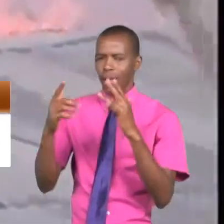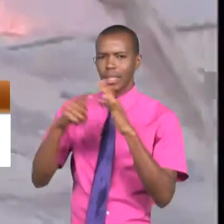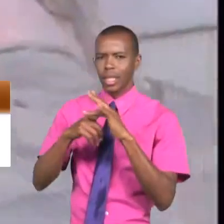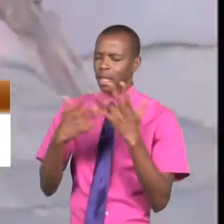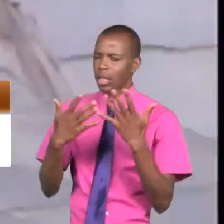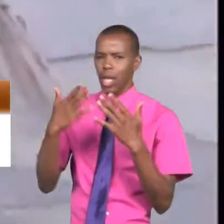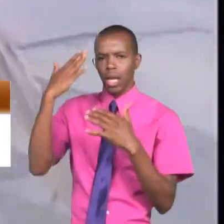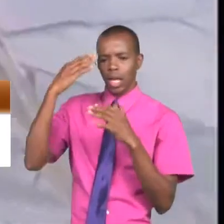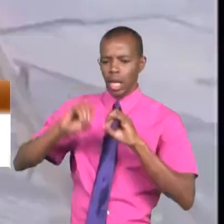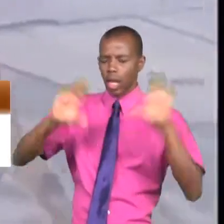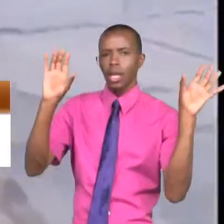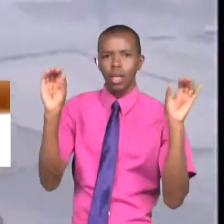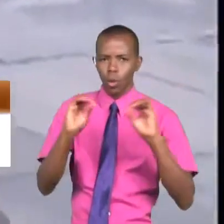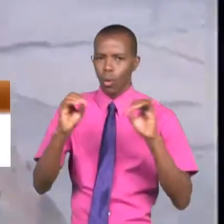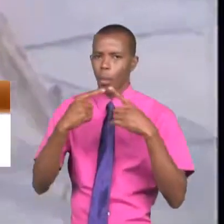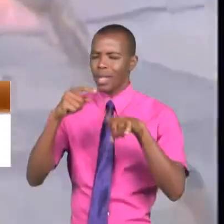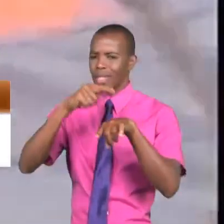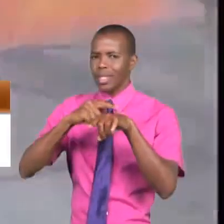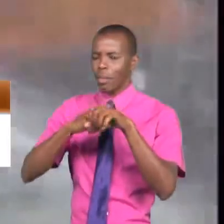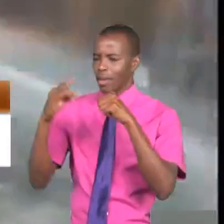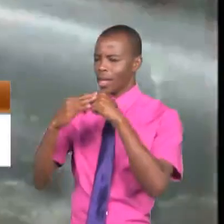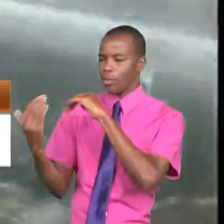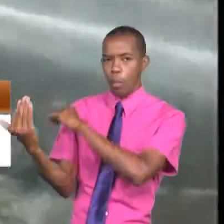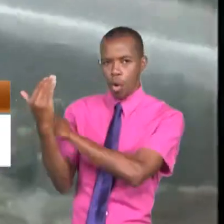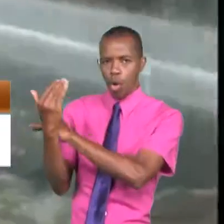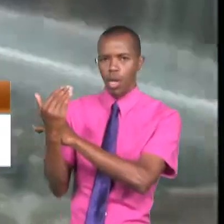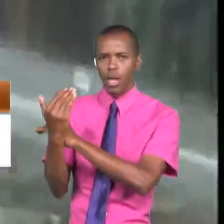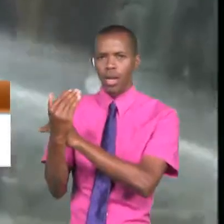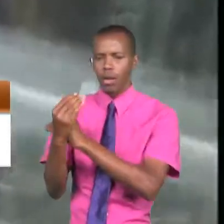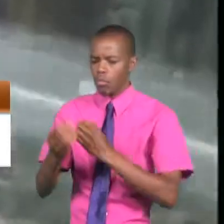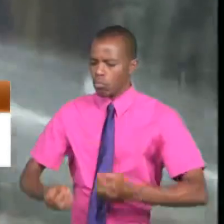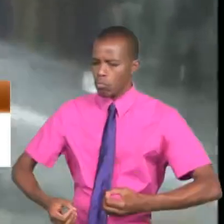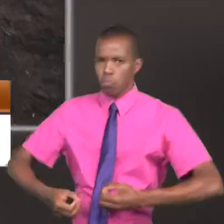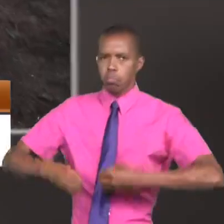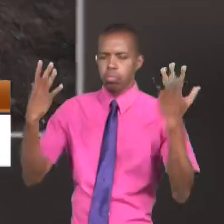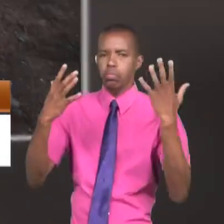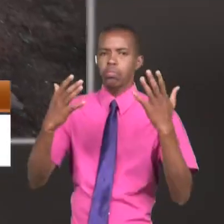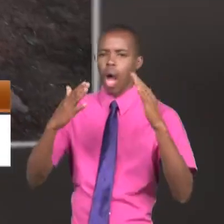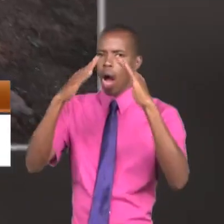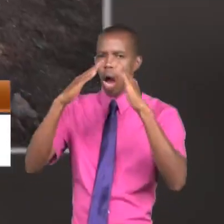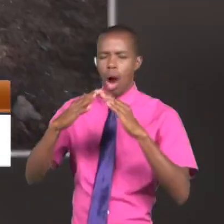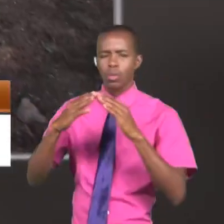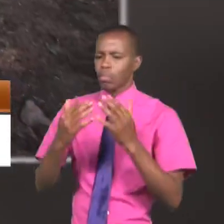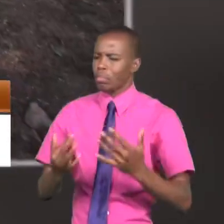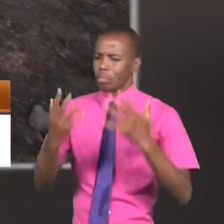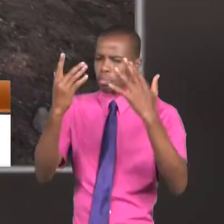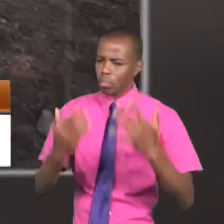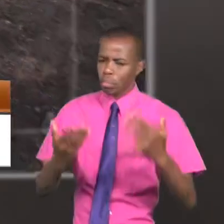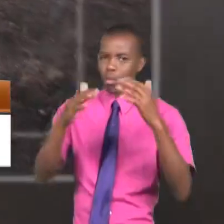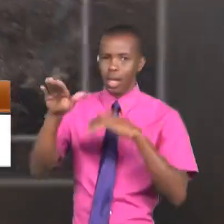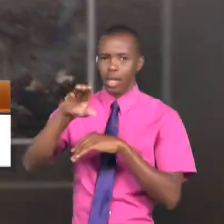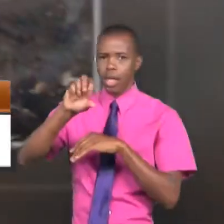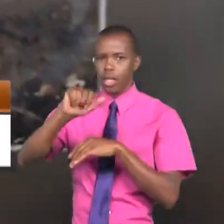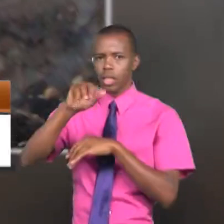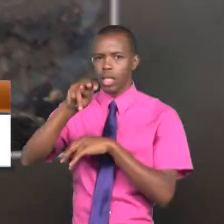hujafahamika kikamilifu, ila mida ya saa 2 asubuhi ulilipuka na kuteketeza makazi haya ya mabanda ya Sinai.